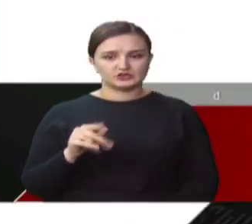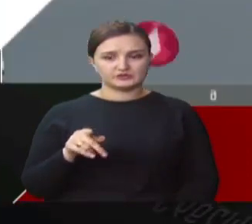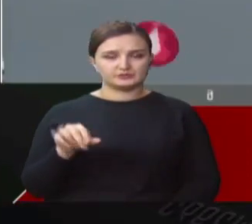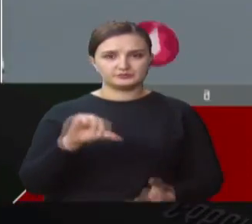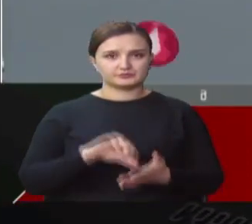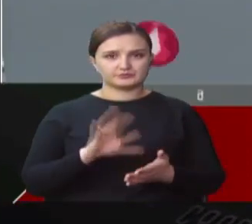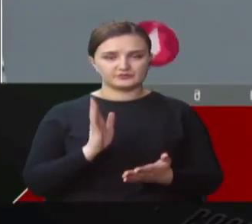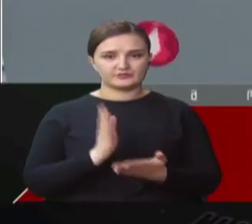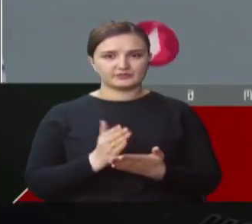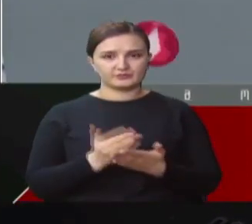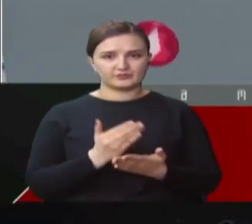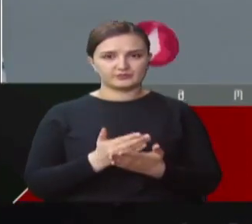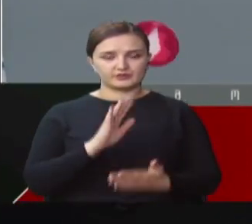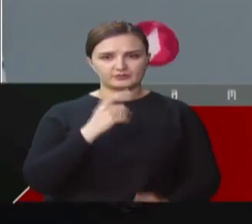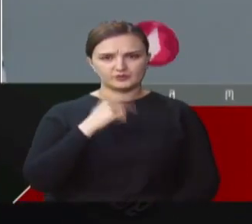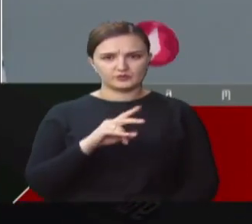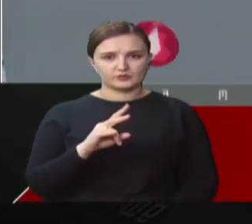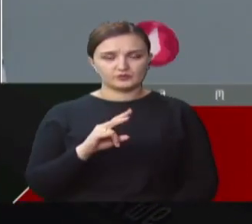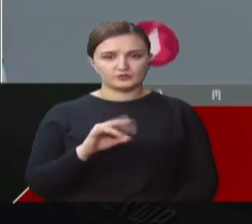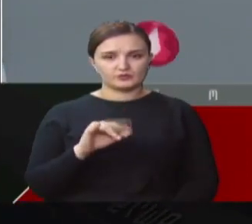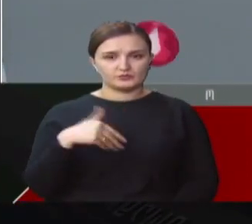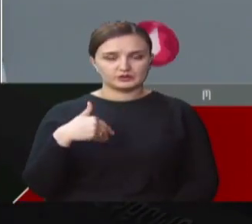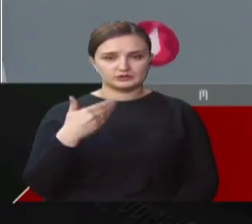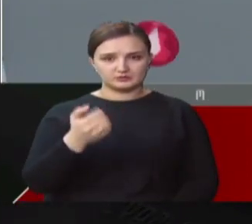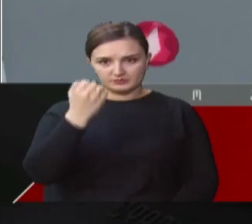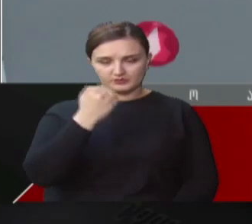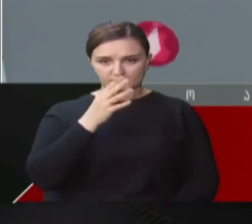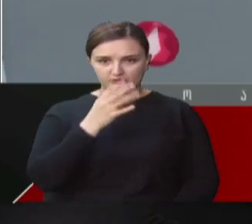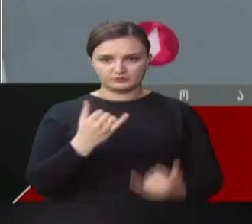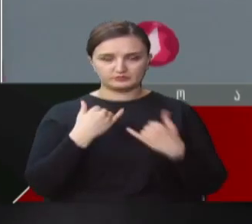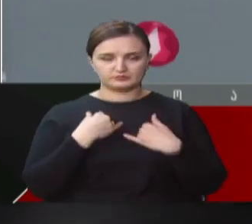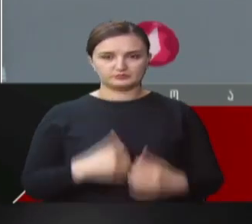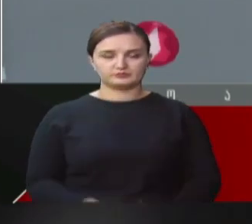guerteba, mon dispirta pereter șechla, calbata nona mogesal nebit, mai dlobarom, cuit mopt tros.